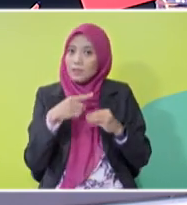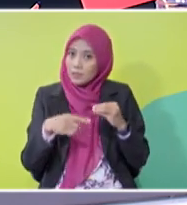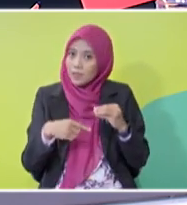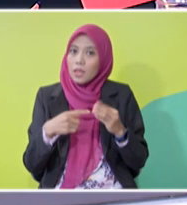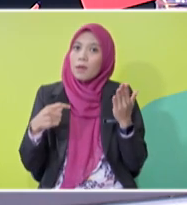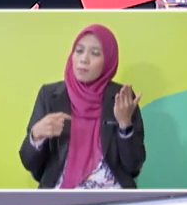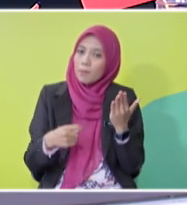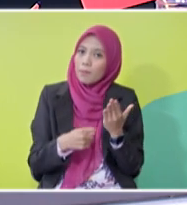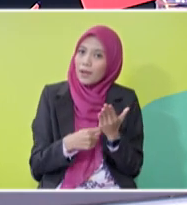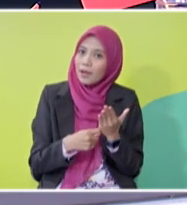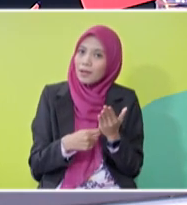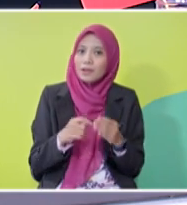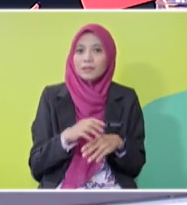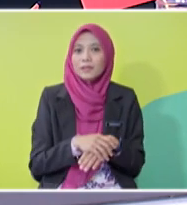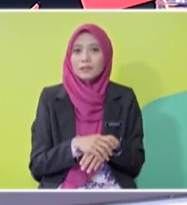tambah